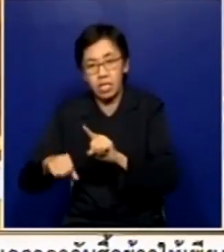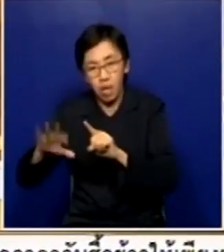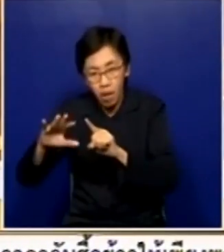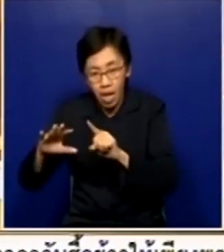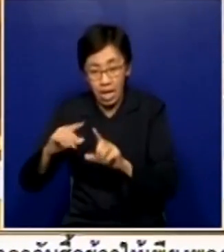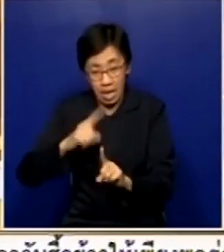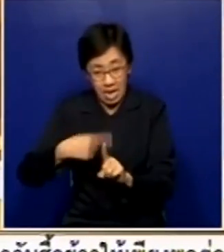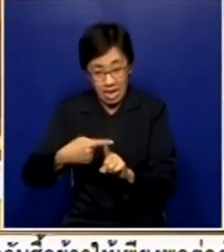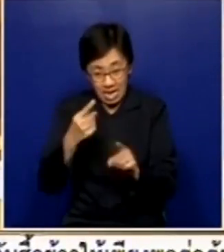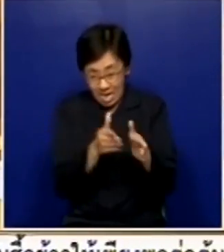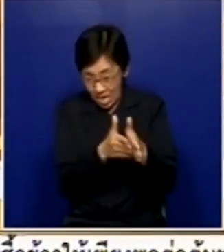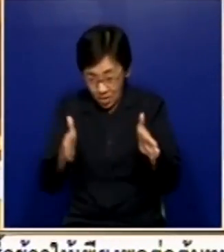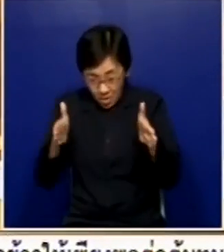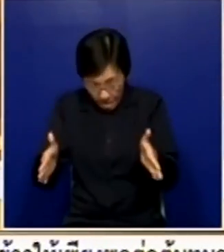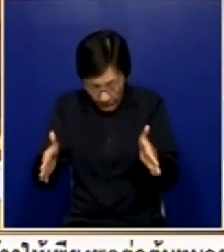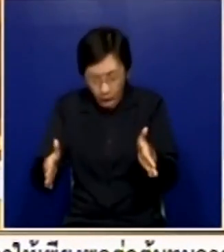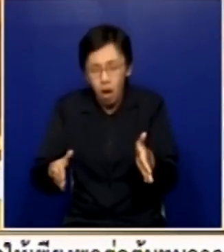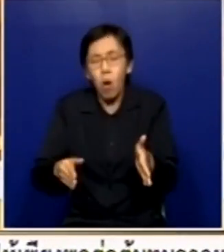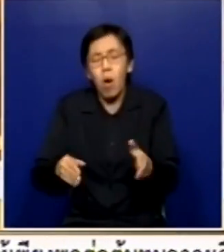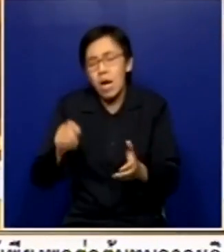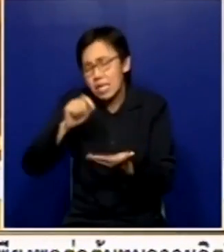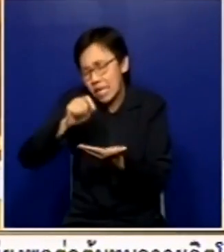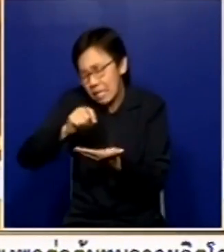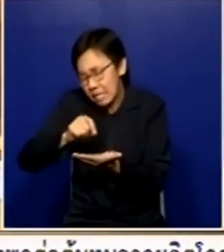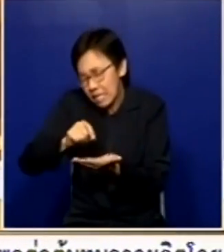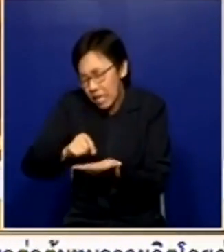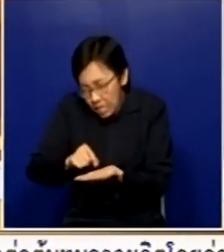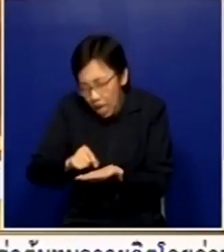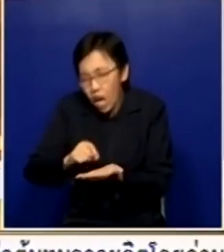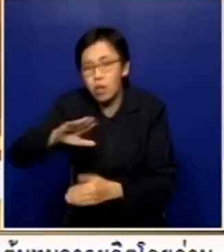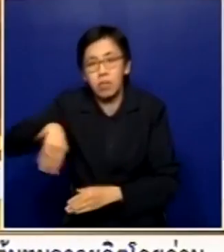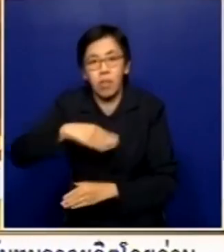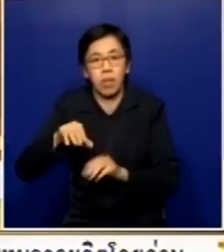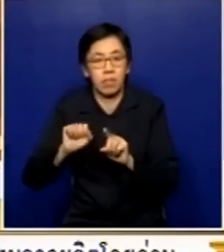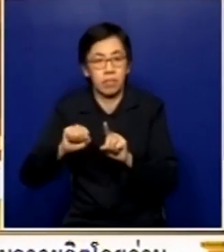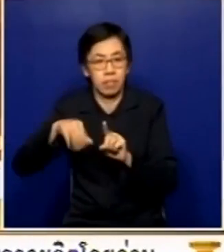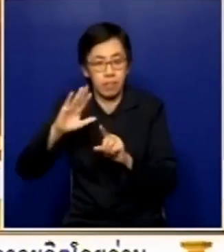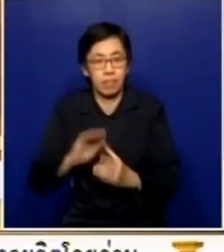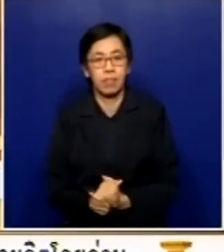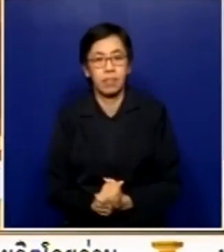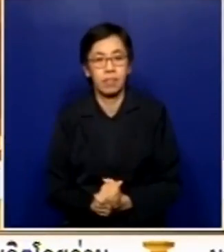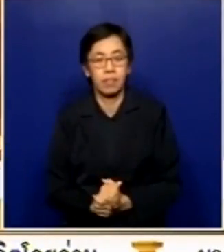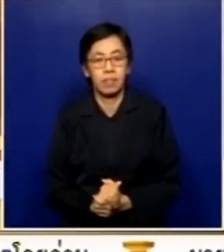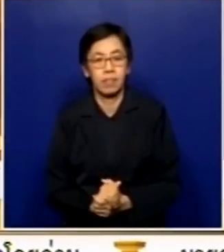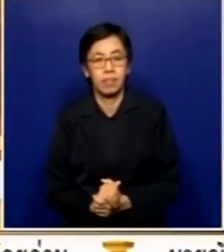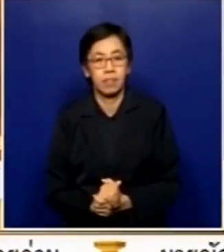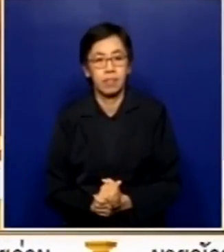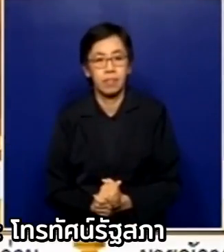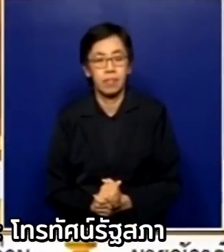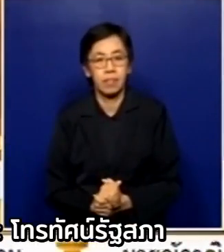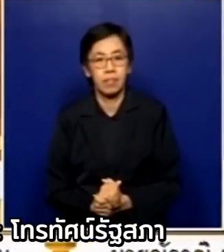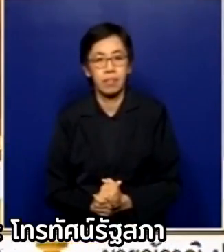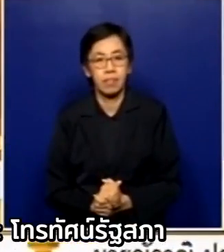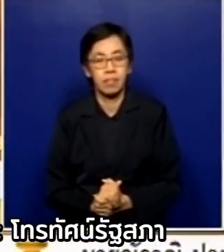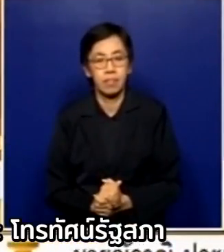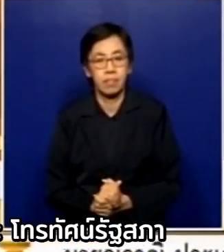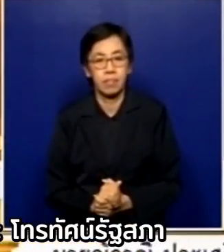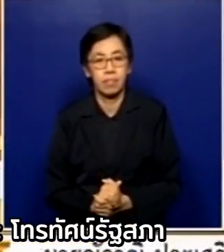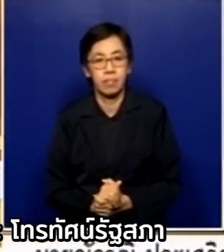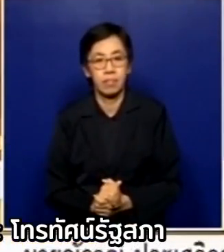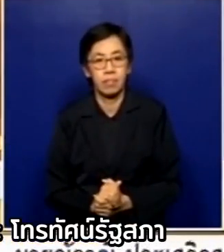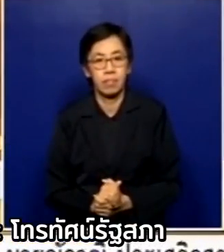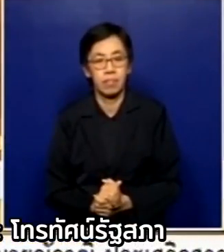เดียวเท่านั้นนะครับได้รับการรับรองทั้งหมด